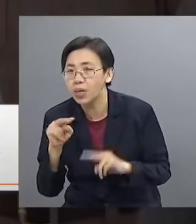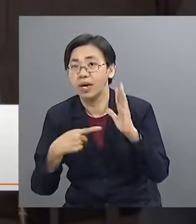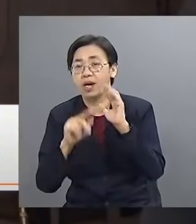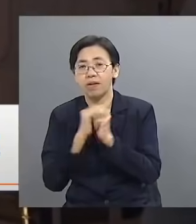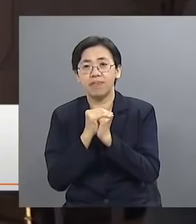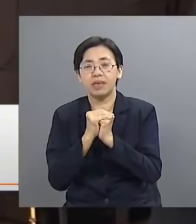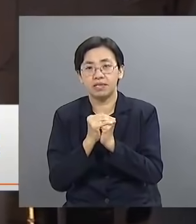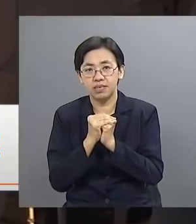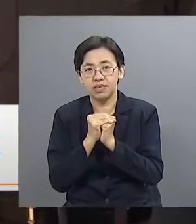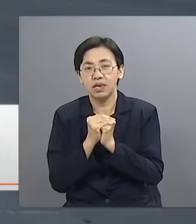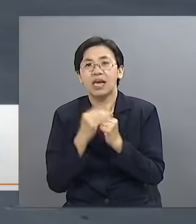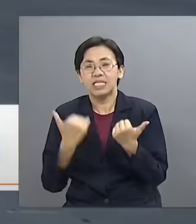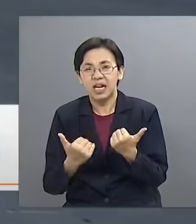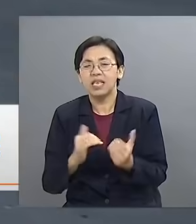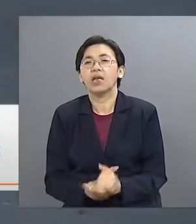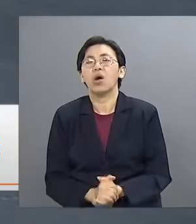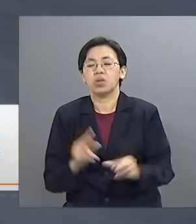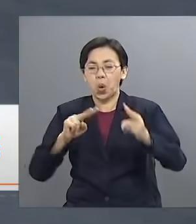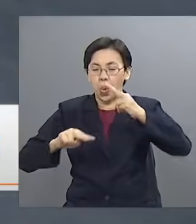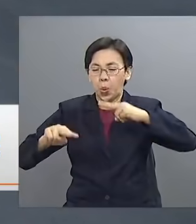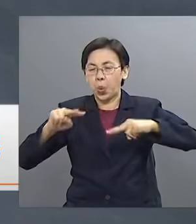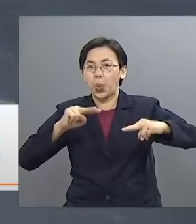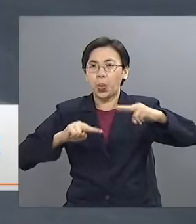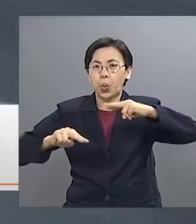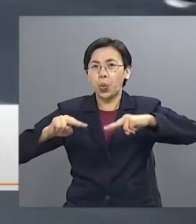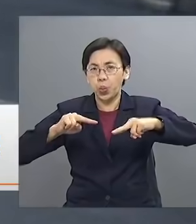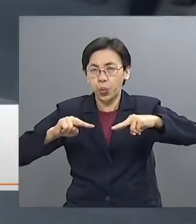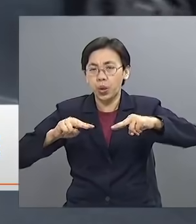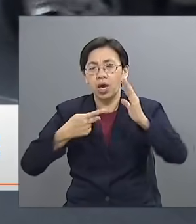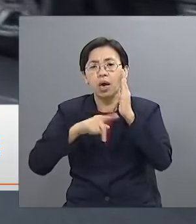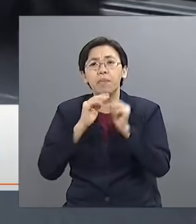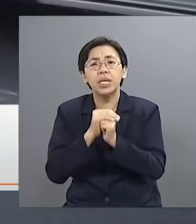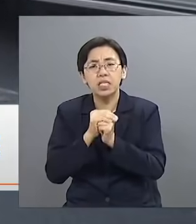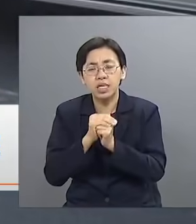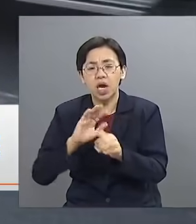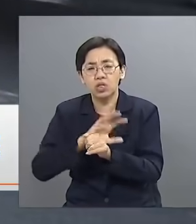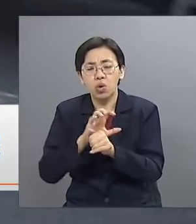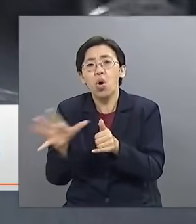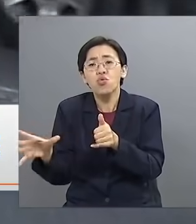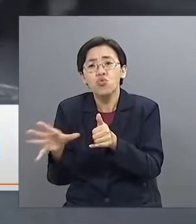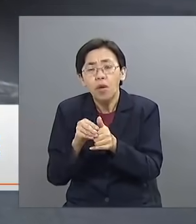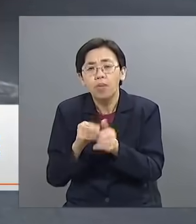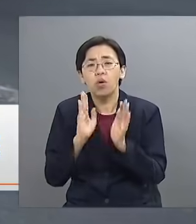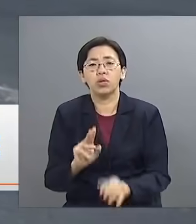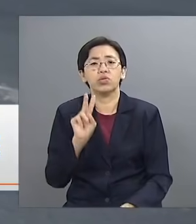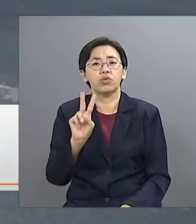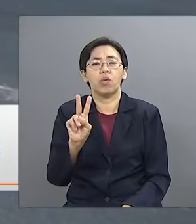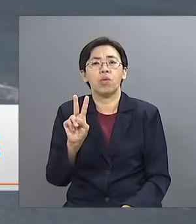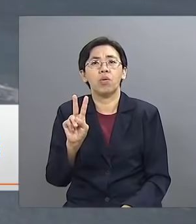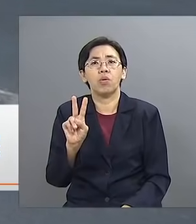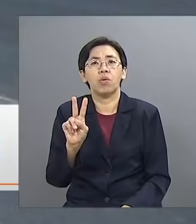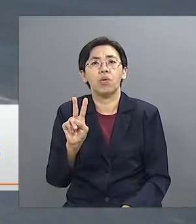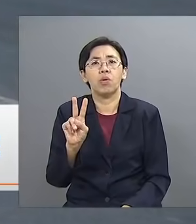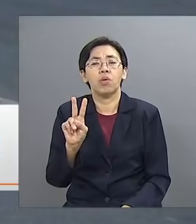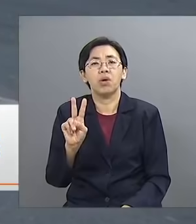ที่ถูกยกระดับเป็นพื้นที่ควบคุมความจริงจังหวัดปราจีนเนี่ยมีผู้ติดเชื้อโควิดแค่2คนนะคะแต่ก็ยกระดับมาตร